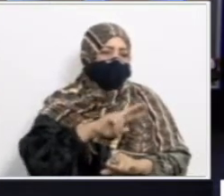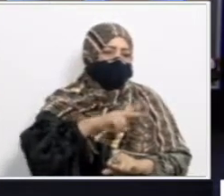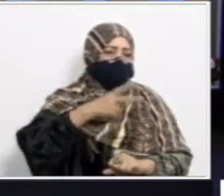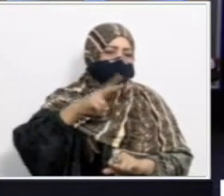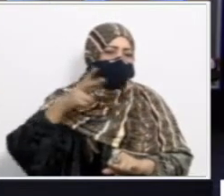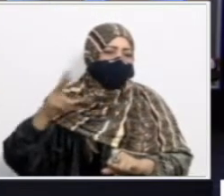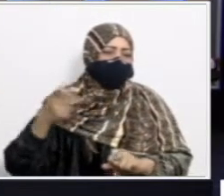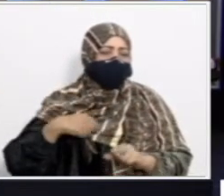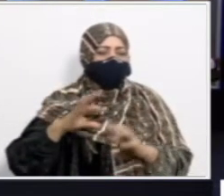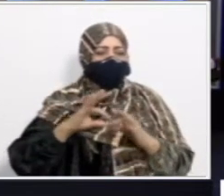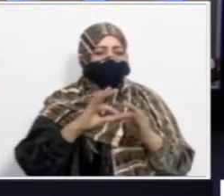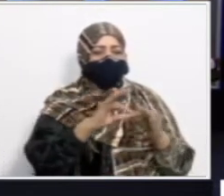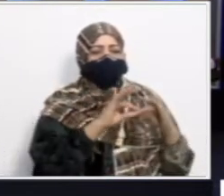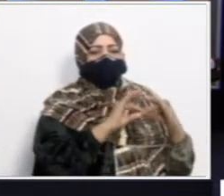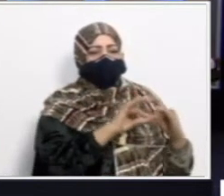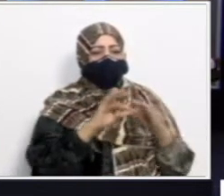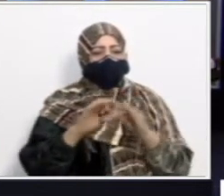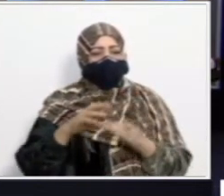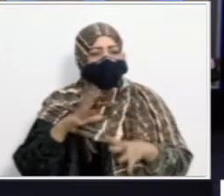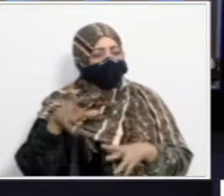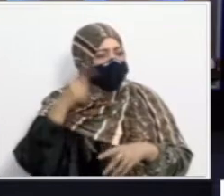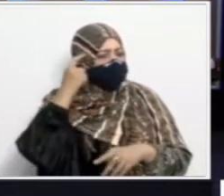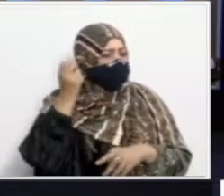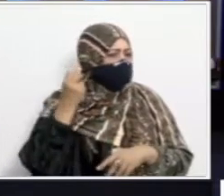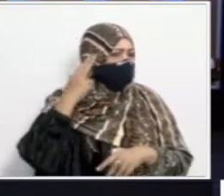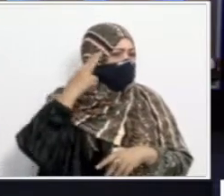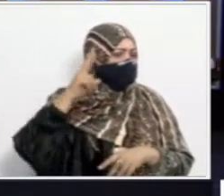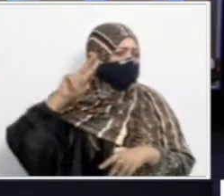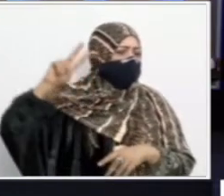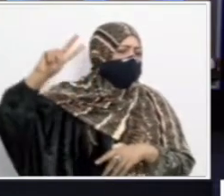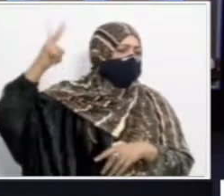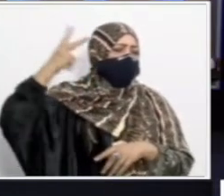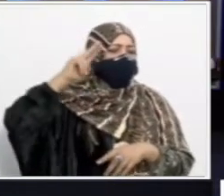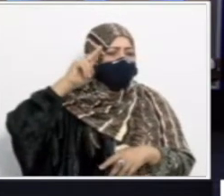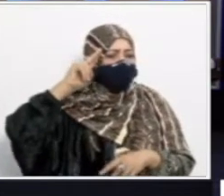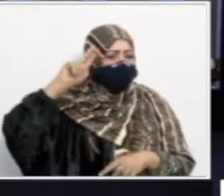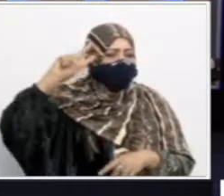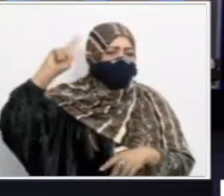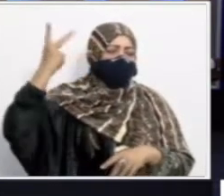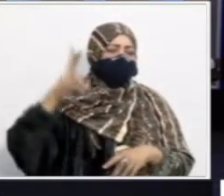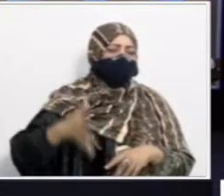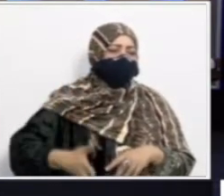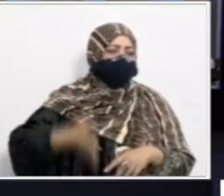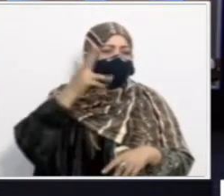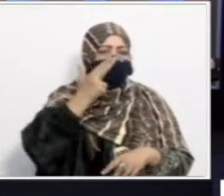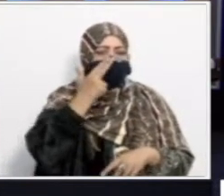تأخذ عقولهم في أماكن أخرى غير الذي نريدها. فأرجو منكم أن تفعلوا ذلك. هذا من جانب. من جانب آخر يا شيخ عبد الرحمن، أنا